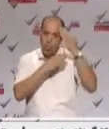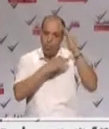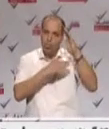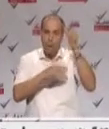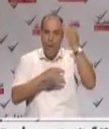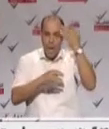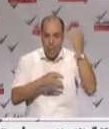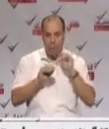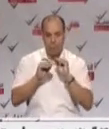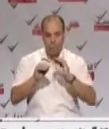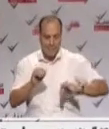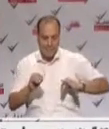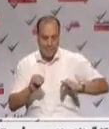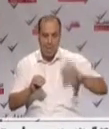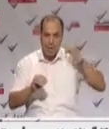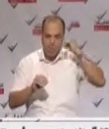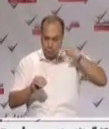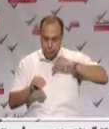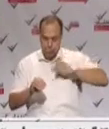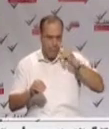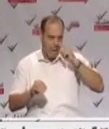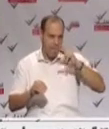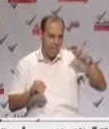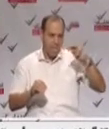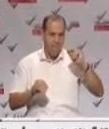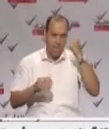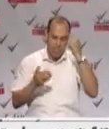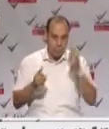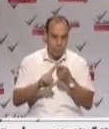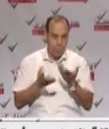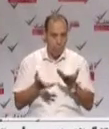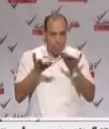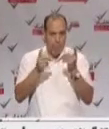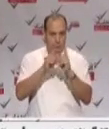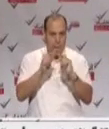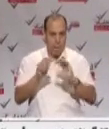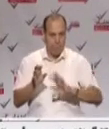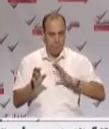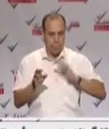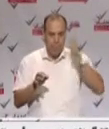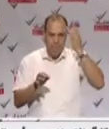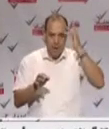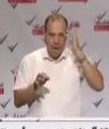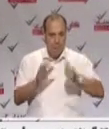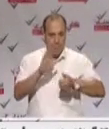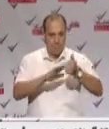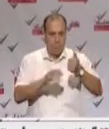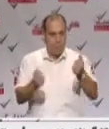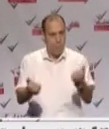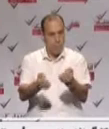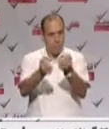والعلم، وتكوين ناشئة لها سمات النفوس الكبار والهمم العالية والكرامة والعزة، وغرس ثقافة النجاح